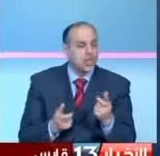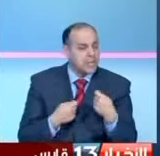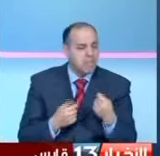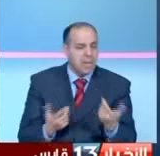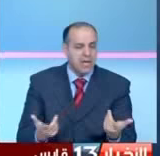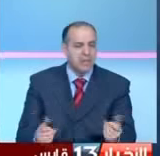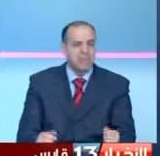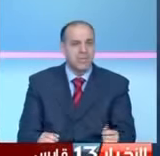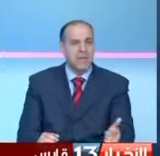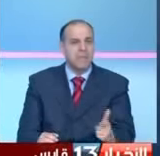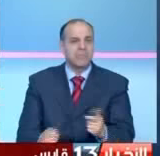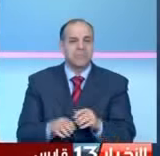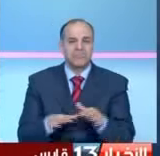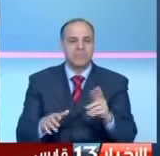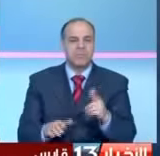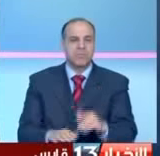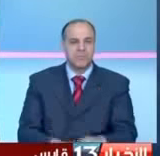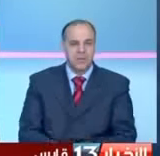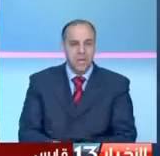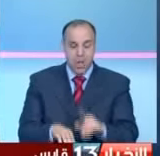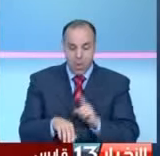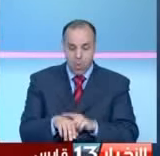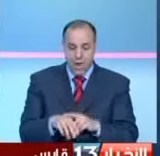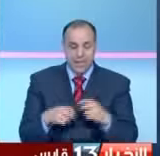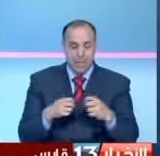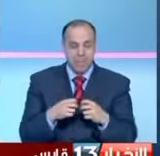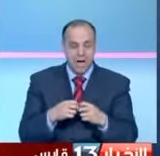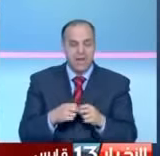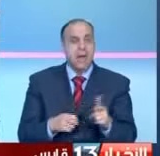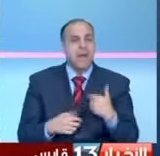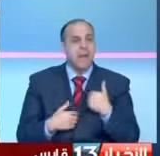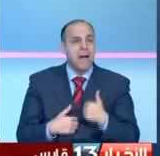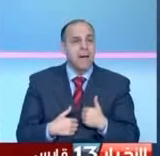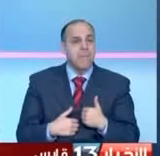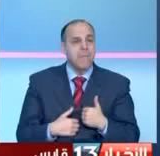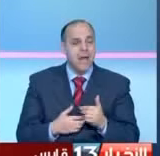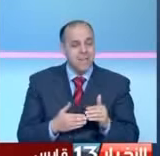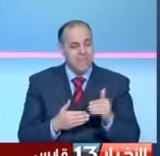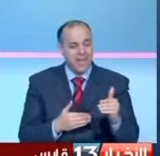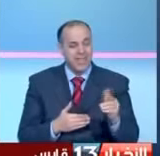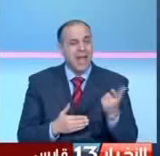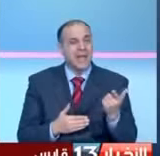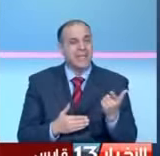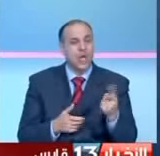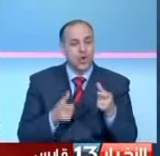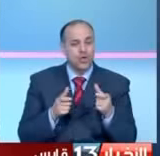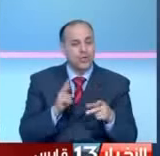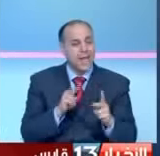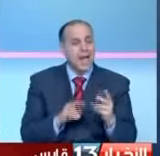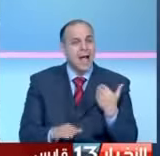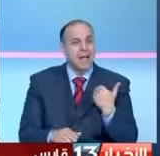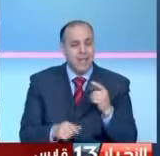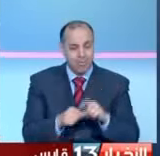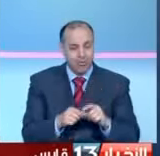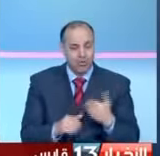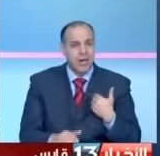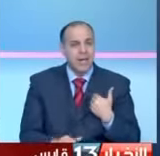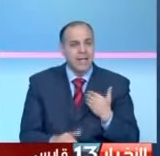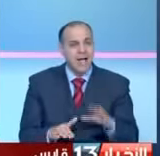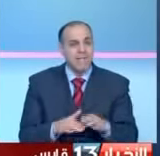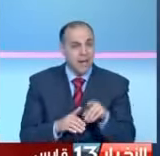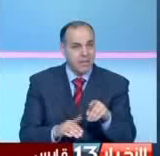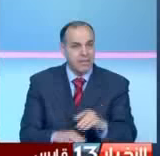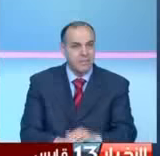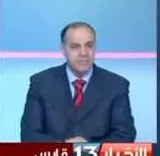في الانتشار. البريود نتاع المعارض ماذا بينا لو كان يكونوا بعد شويه باش تكون عندنا الحظوظ اكثر يعني في المشاركات، يعني في التظاهرات